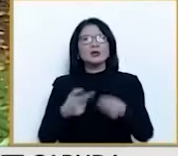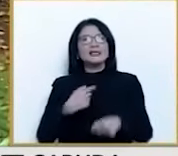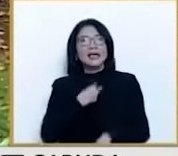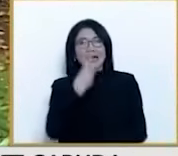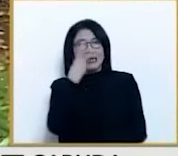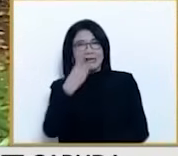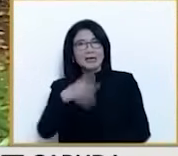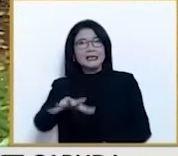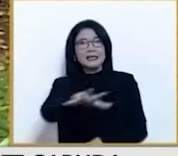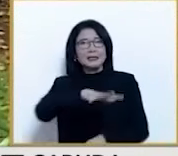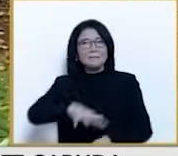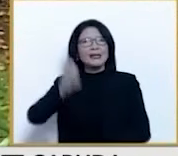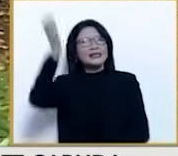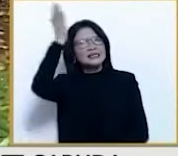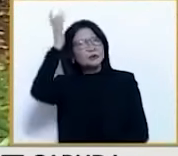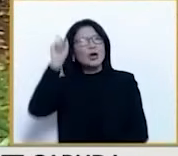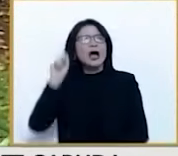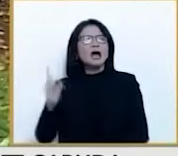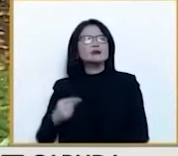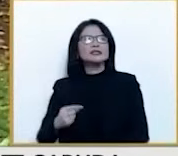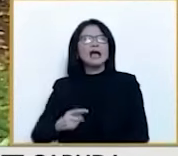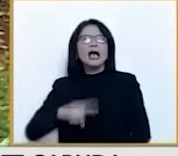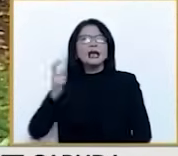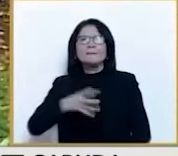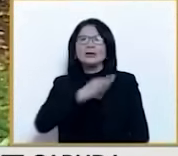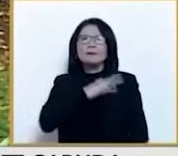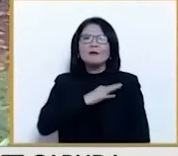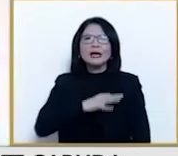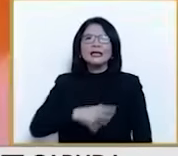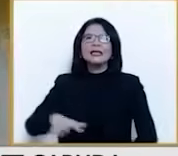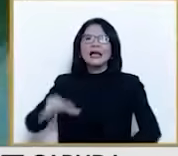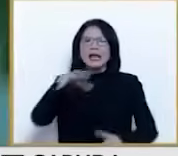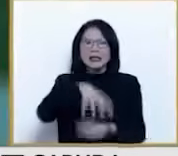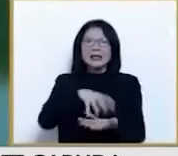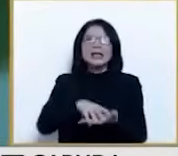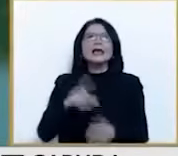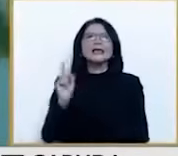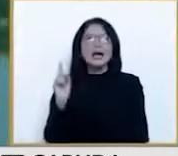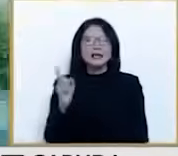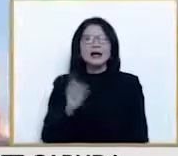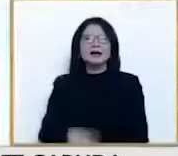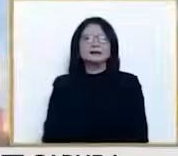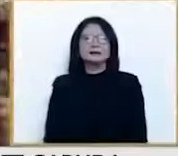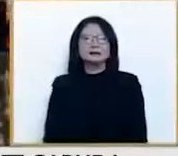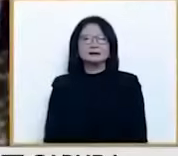Ruang hijaunya mungkin lebih dimanfaatkan lagi lahan-lahan yang sudah ada.